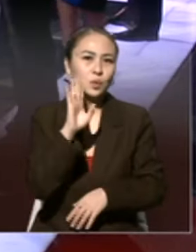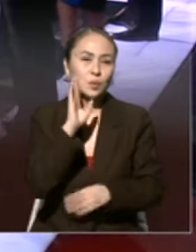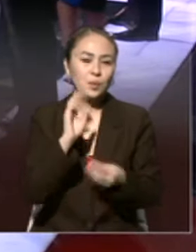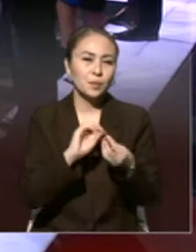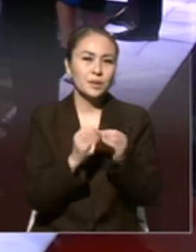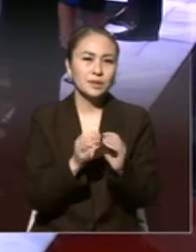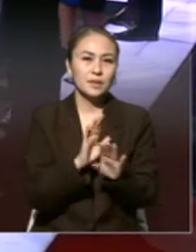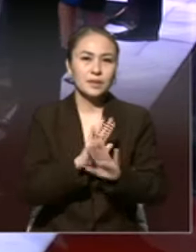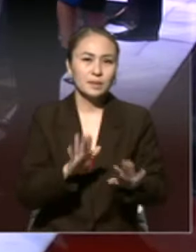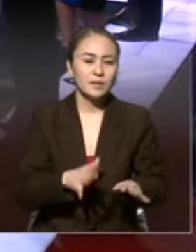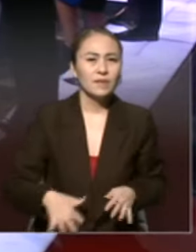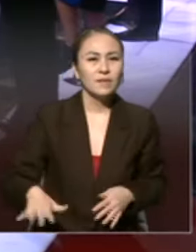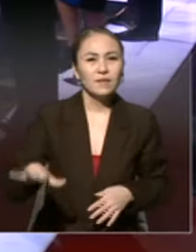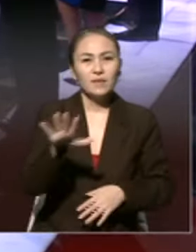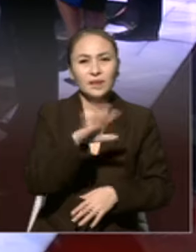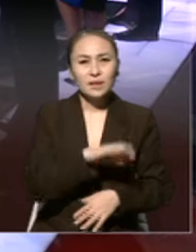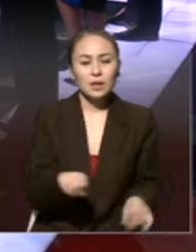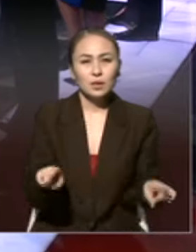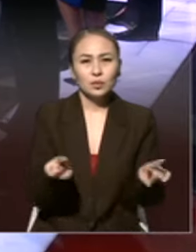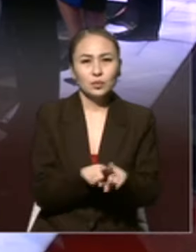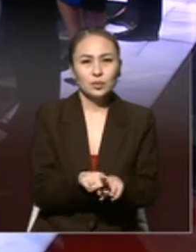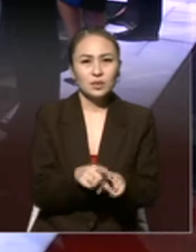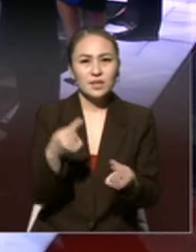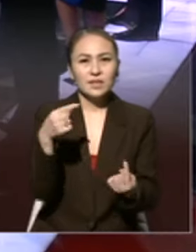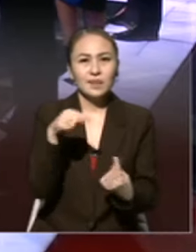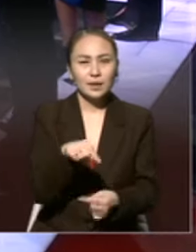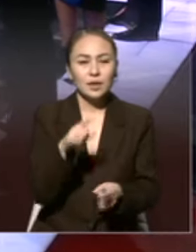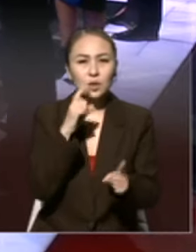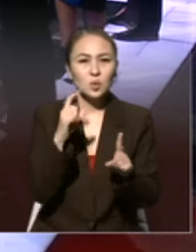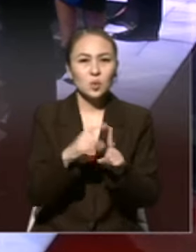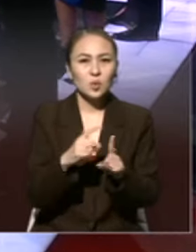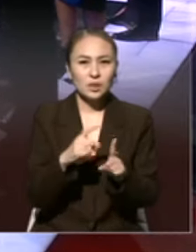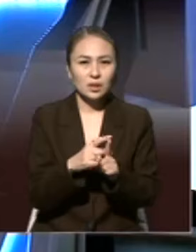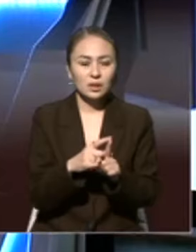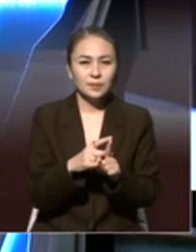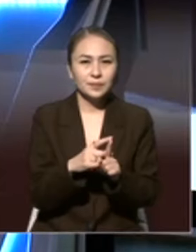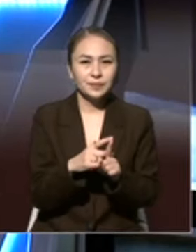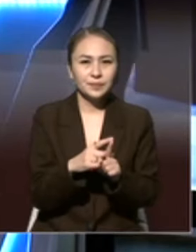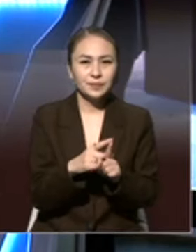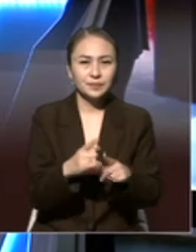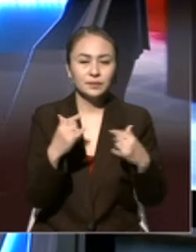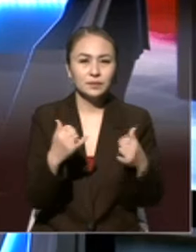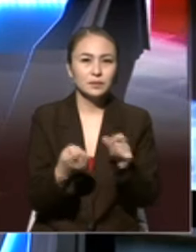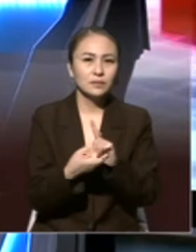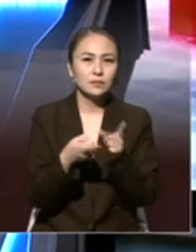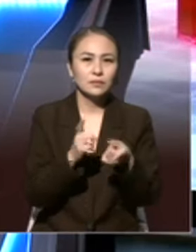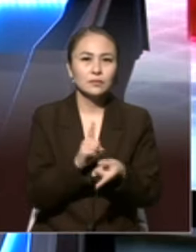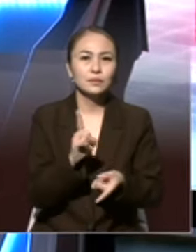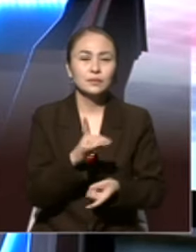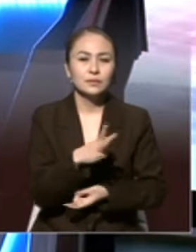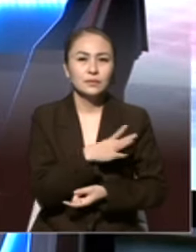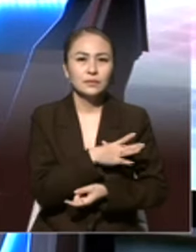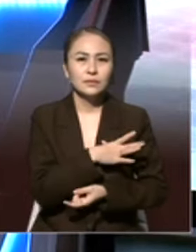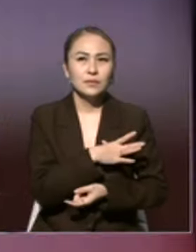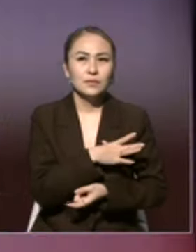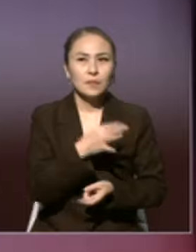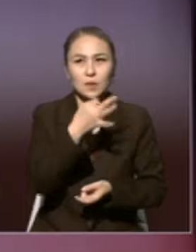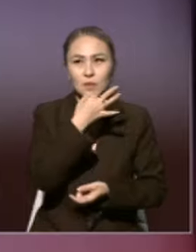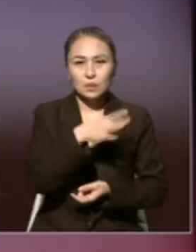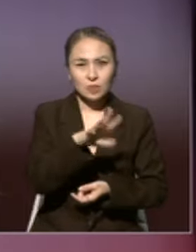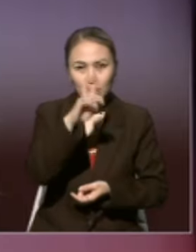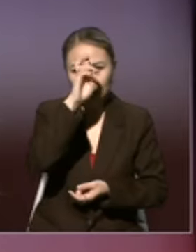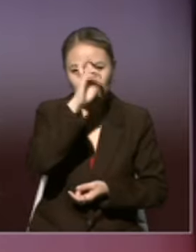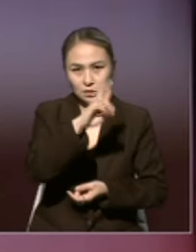емес, басқа салаларға да нақты сай келетін сөздер. Енді бұны өзгерту үшін осы кез келген